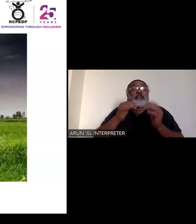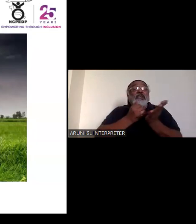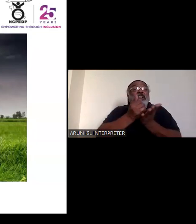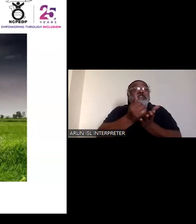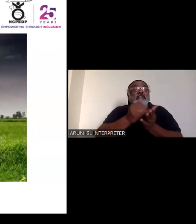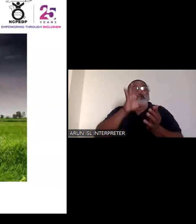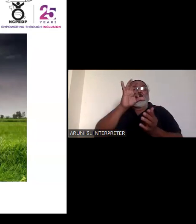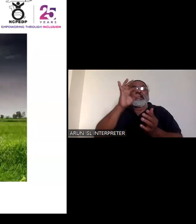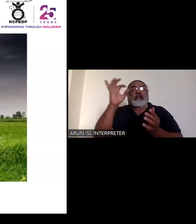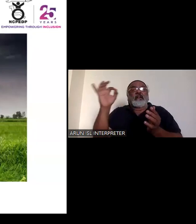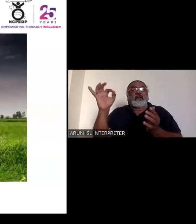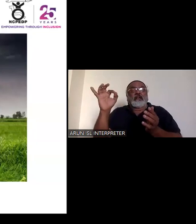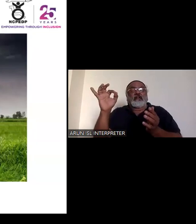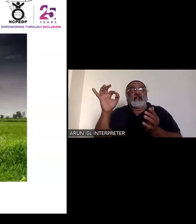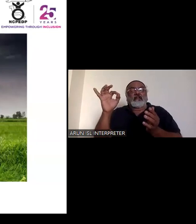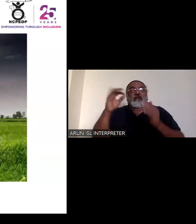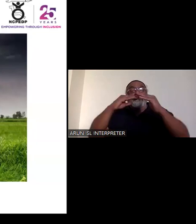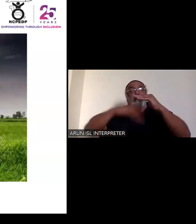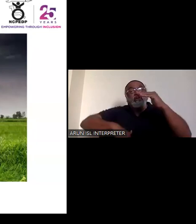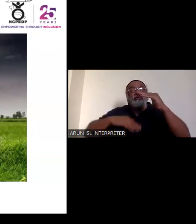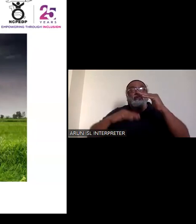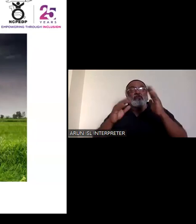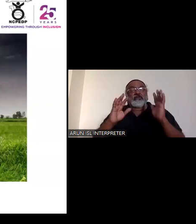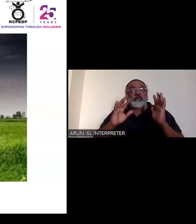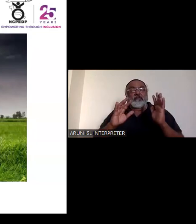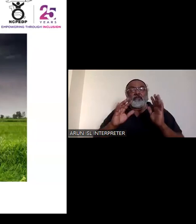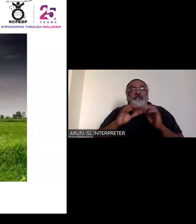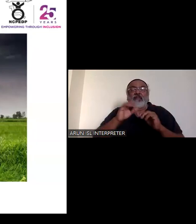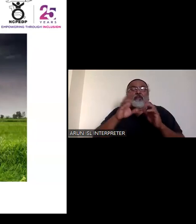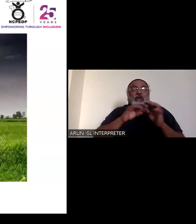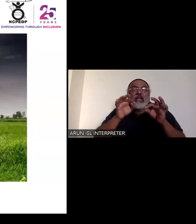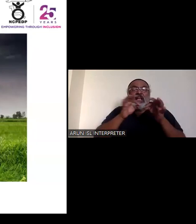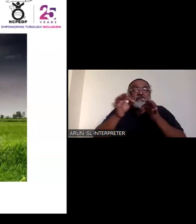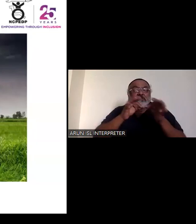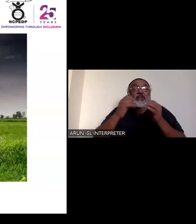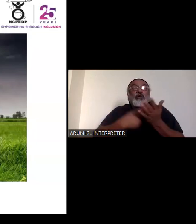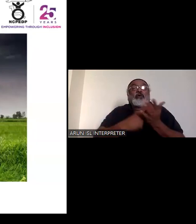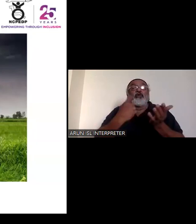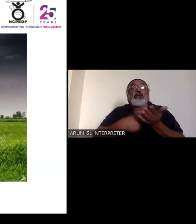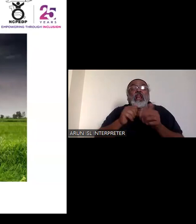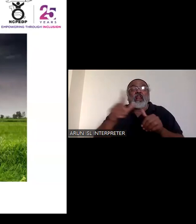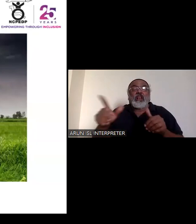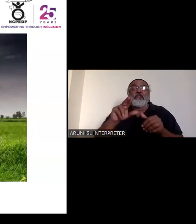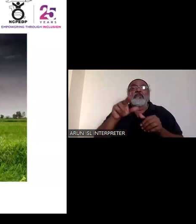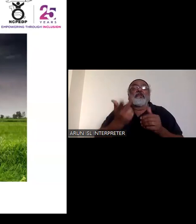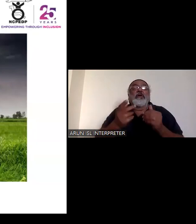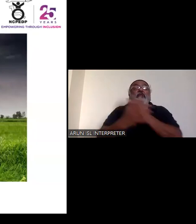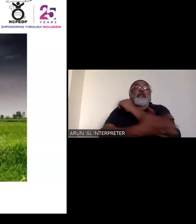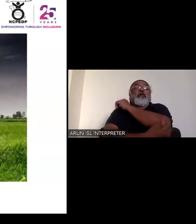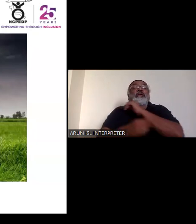है? Now, I'm not getting into the definition of rural. What I'm trying to explain is, poverty